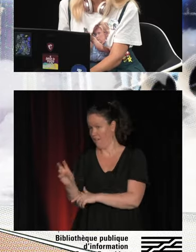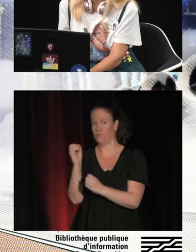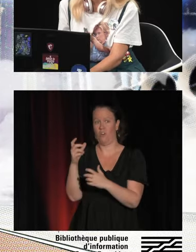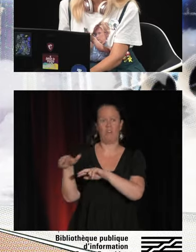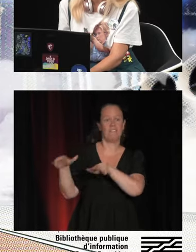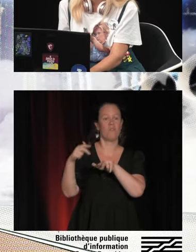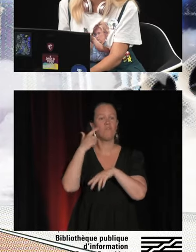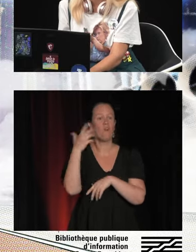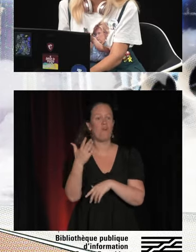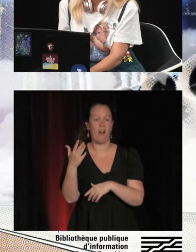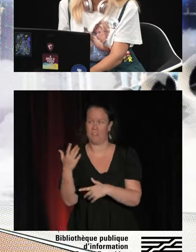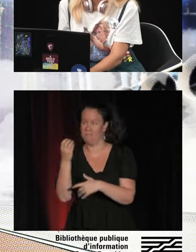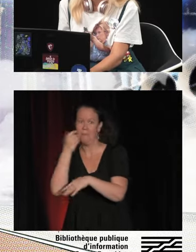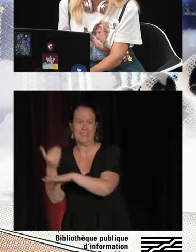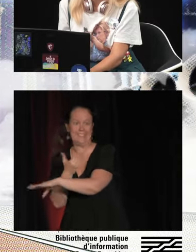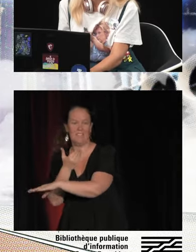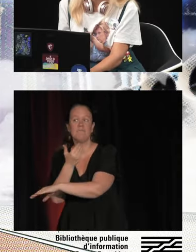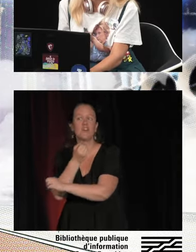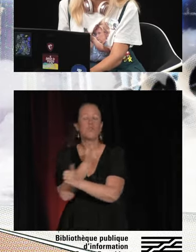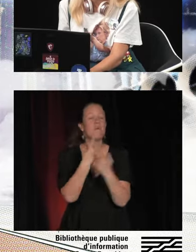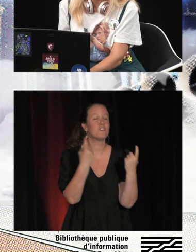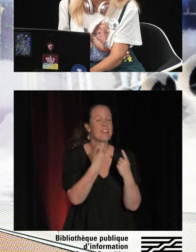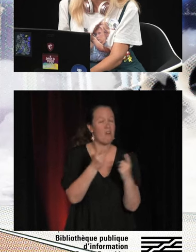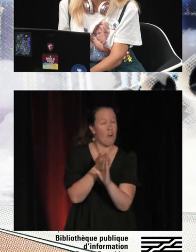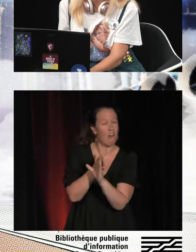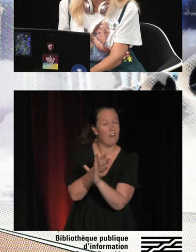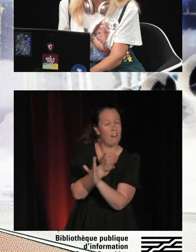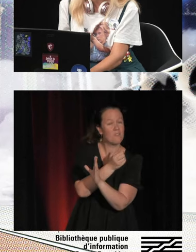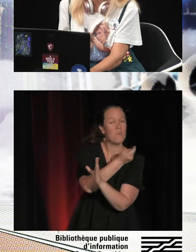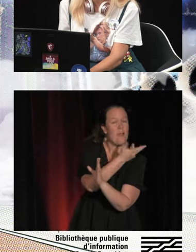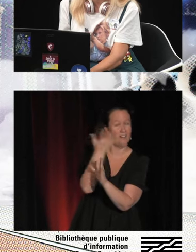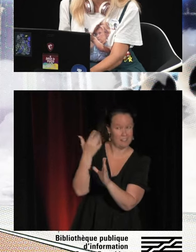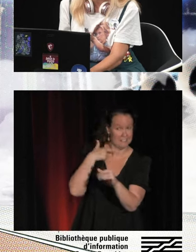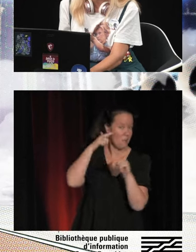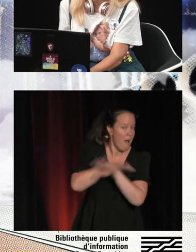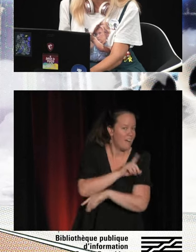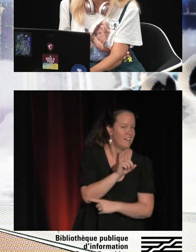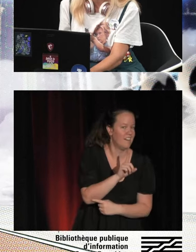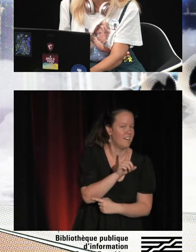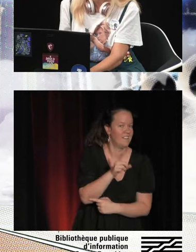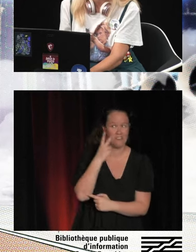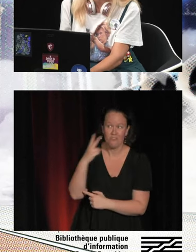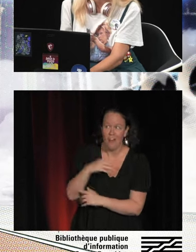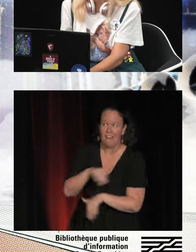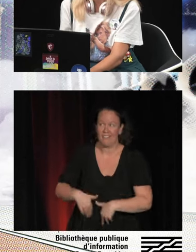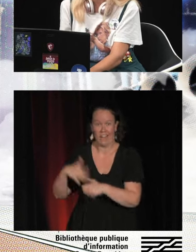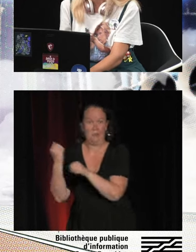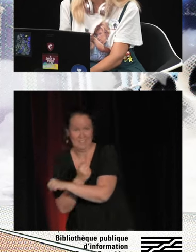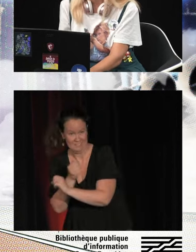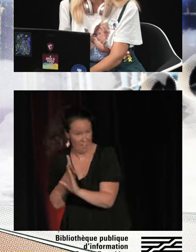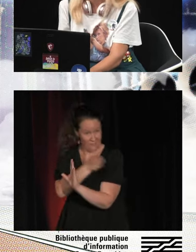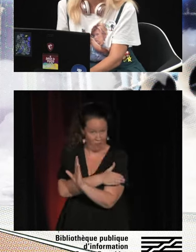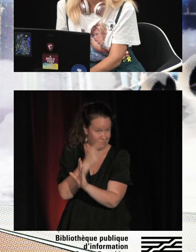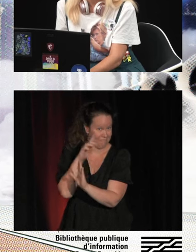bien passé, mais combien d'heures, combien de tentatives, combien de runs où justement bah, ça se passe comme